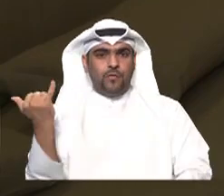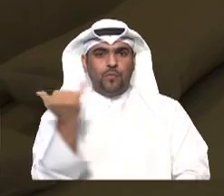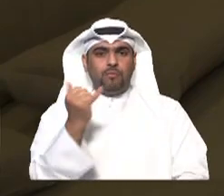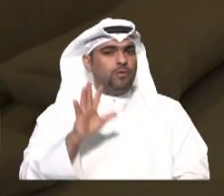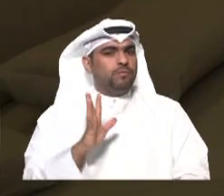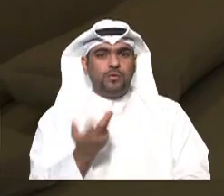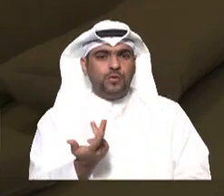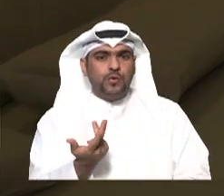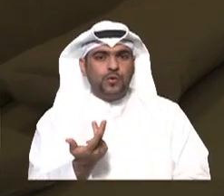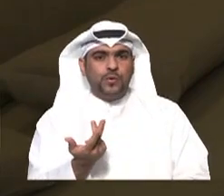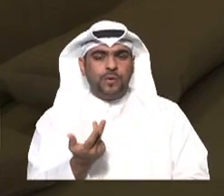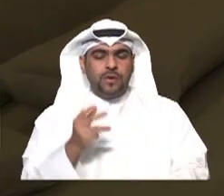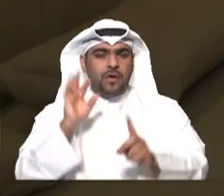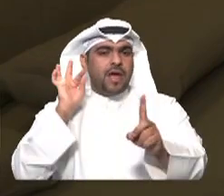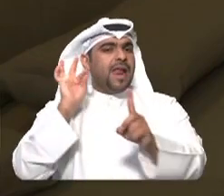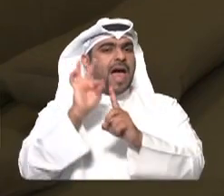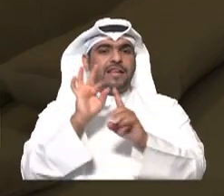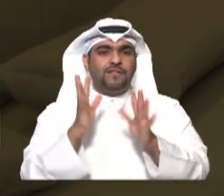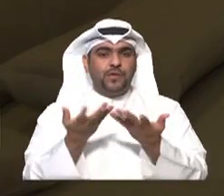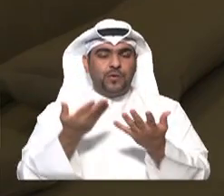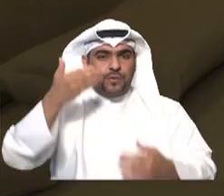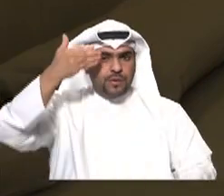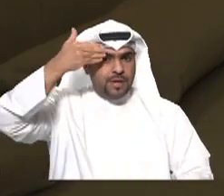تبادل خبرات